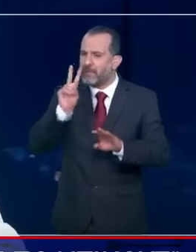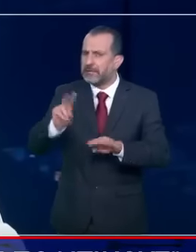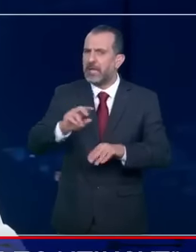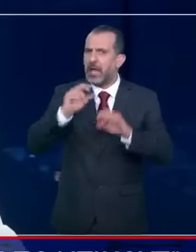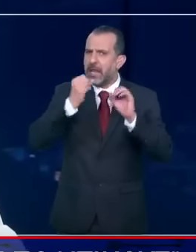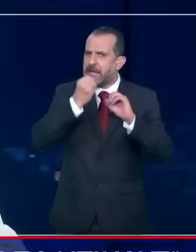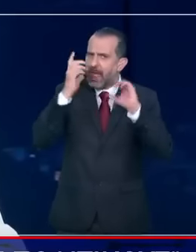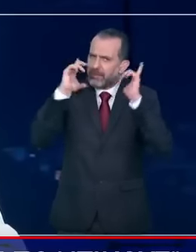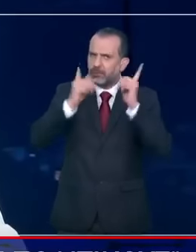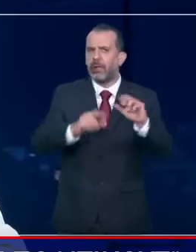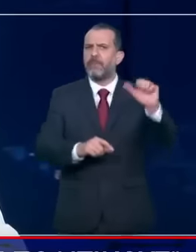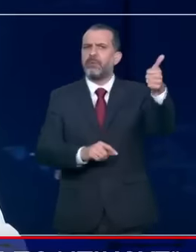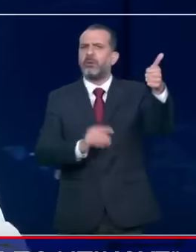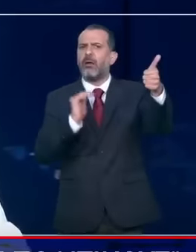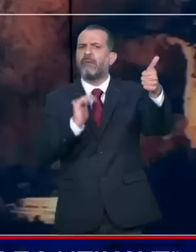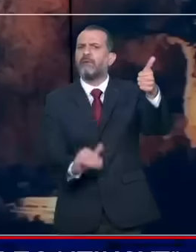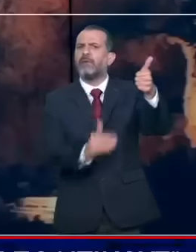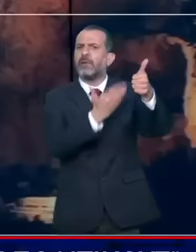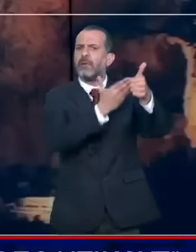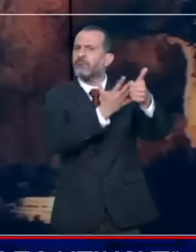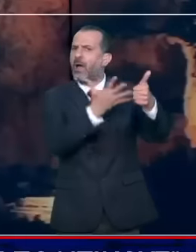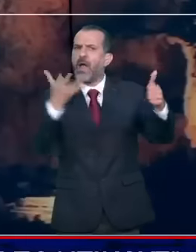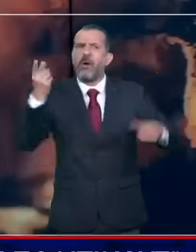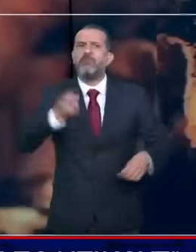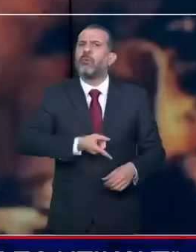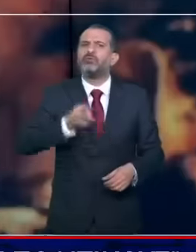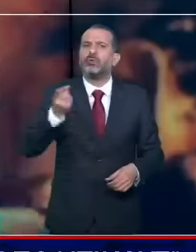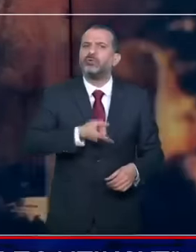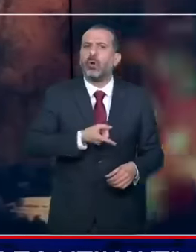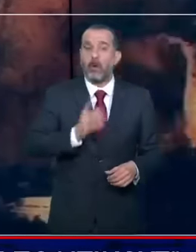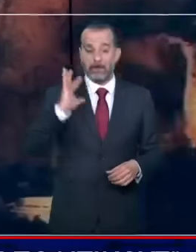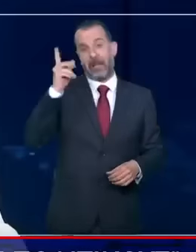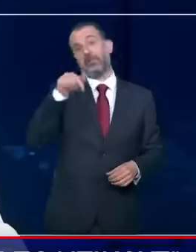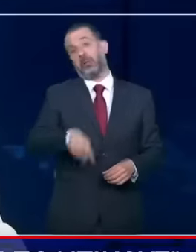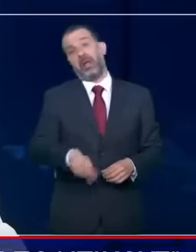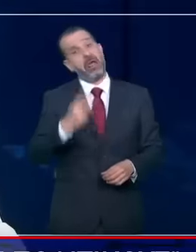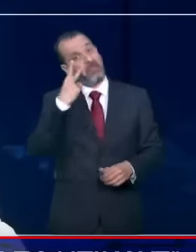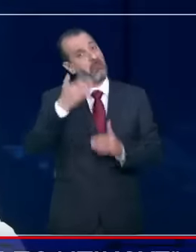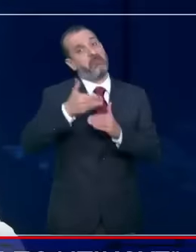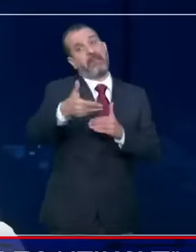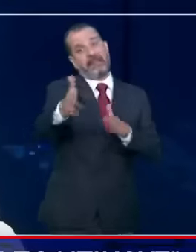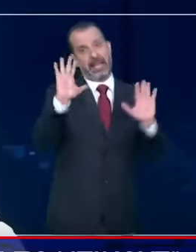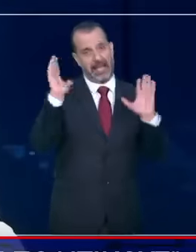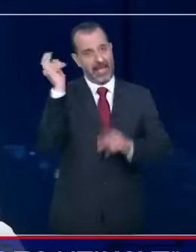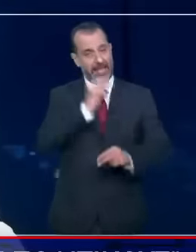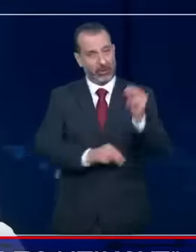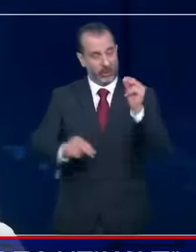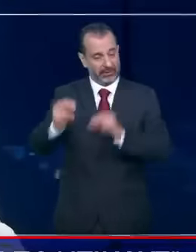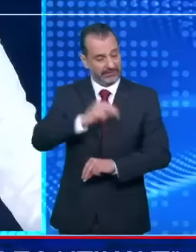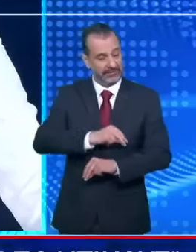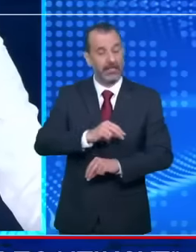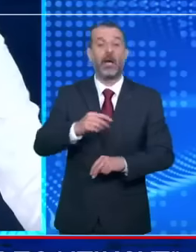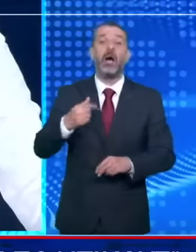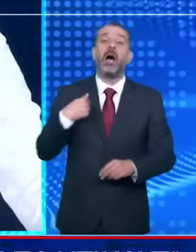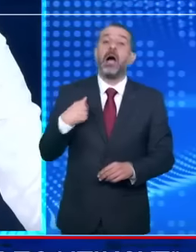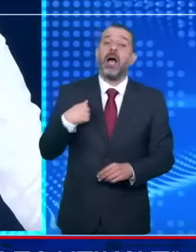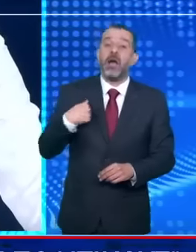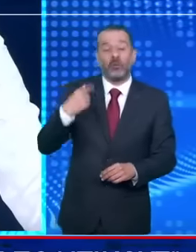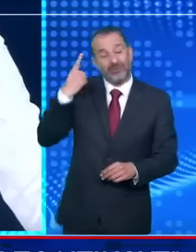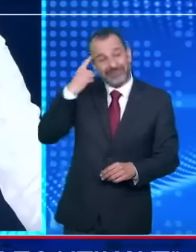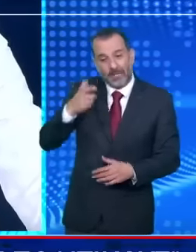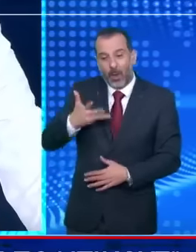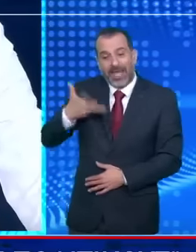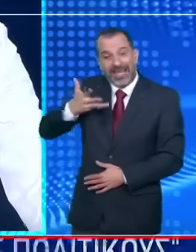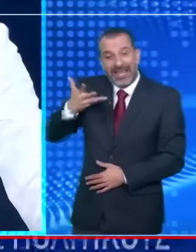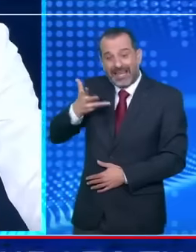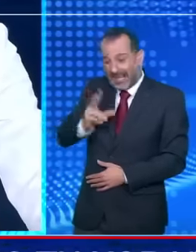να απολαμβάνει ποσοστά, τουλάχιστον από ό,τι βλέπουμε μέχρι τώρα. Θα δούμε πώς θα εξελιχθούν τα πράγματα σε ευρωεκλογές.